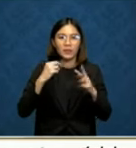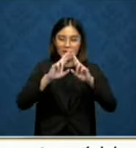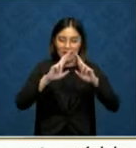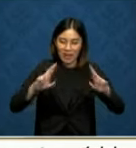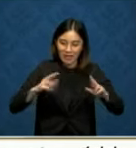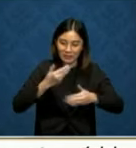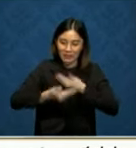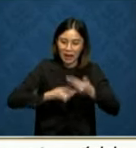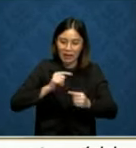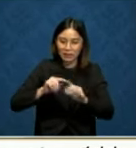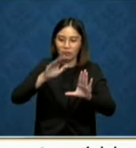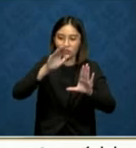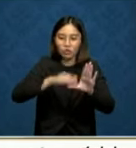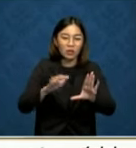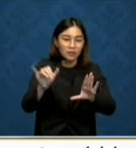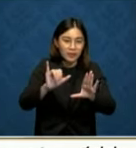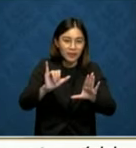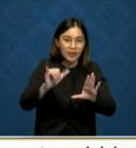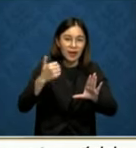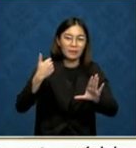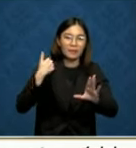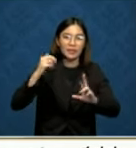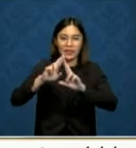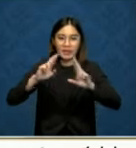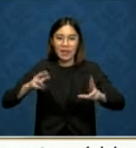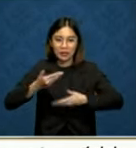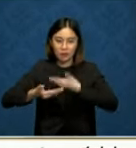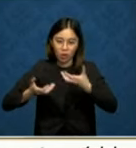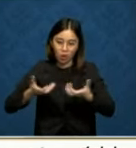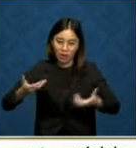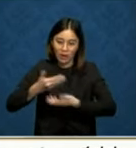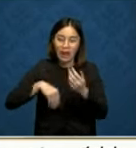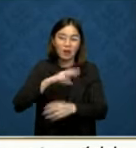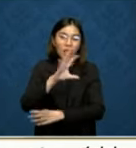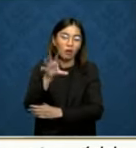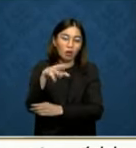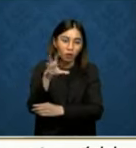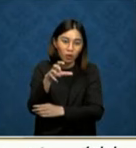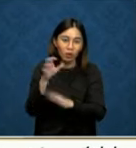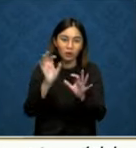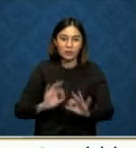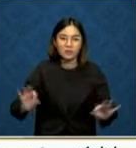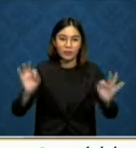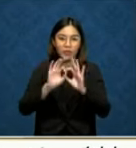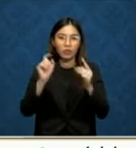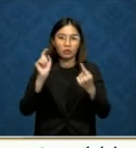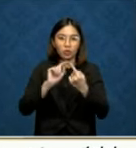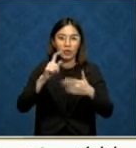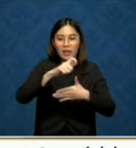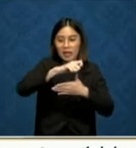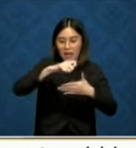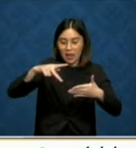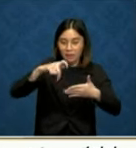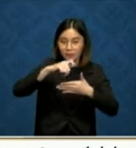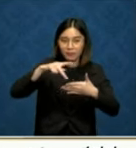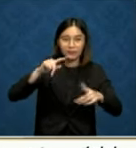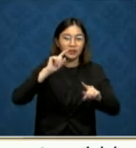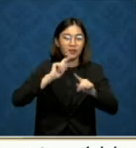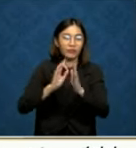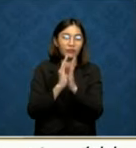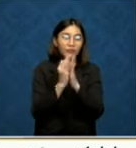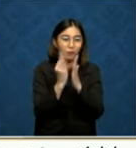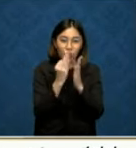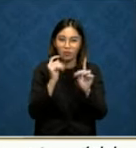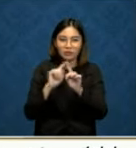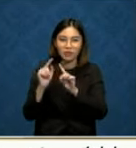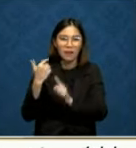ค้าที่ไม่ได้ขึนทะเบียนเรามีร้านค้าที่หลอกหลวงและโยเฉพาะอยู่บน platform Facebook